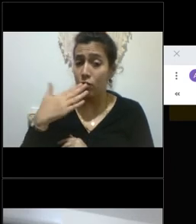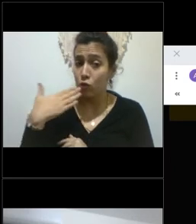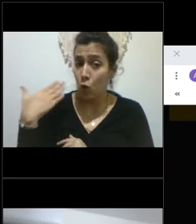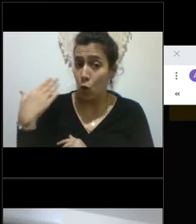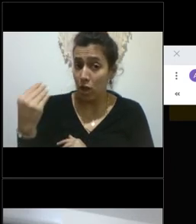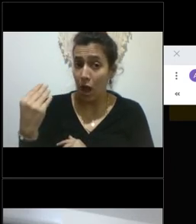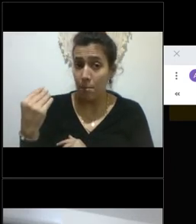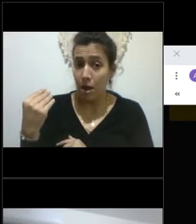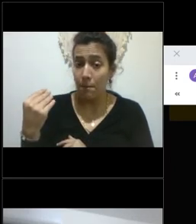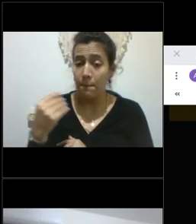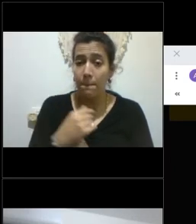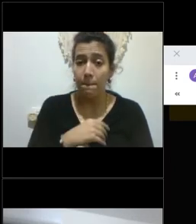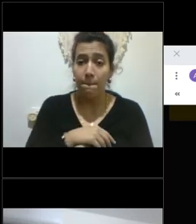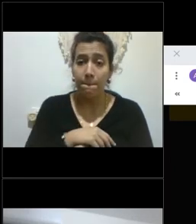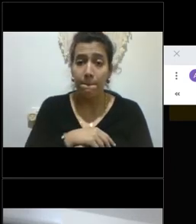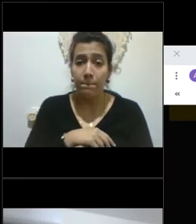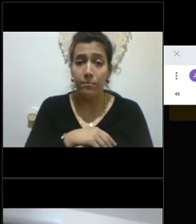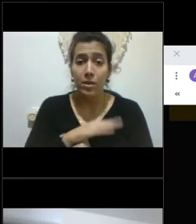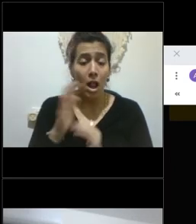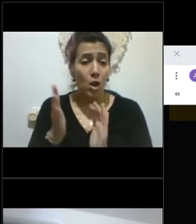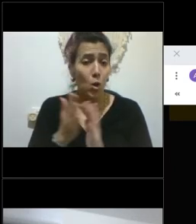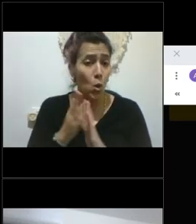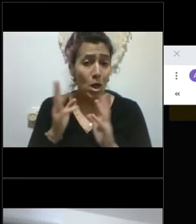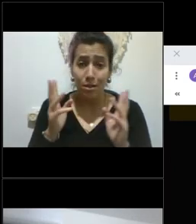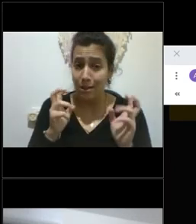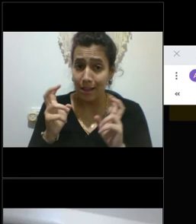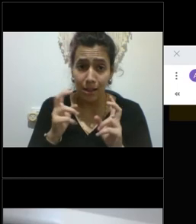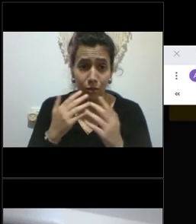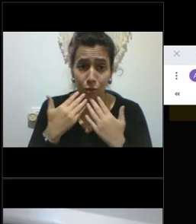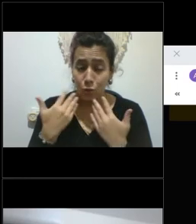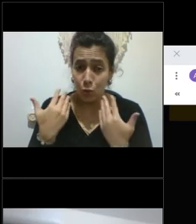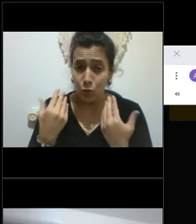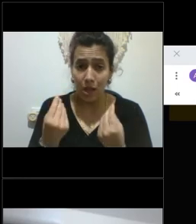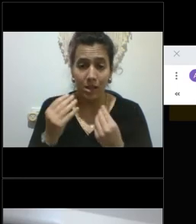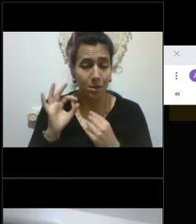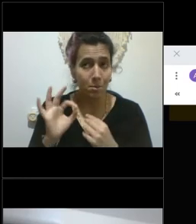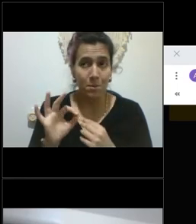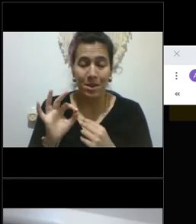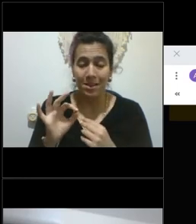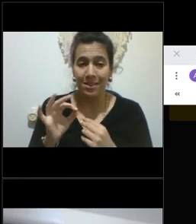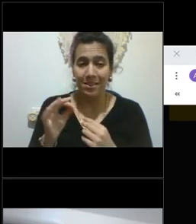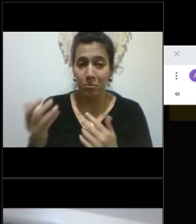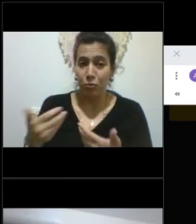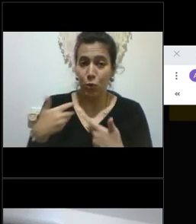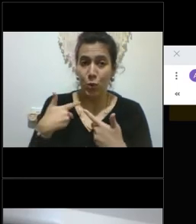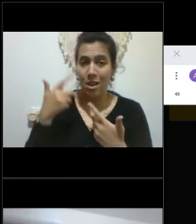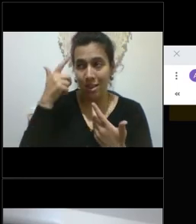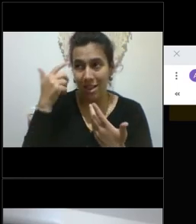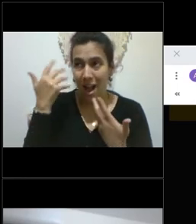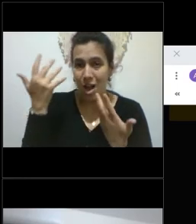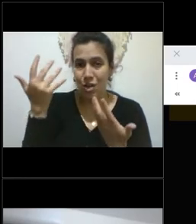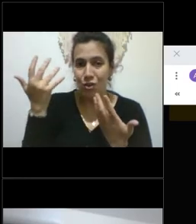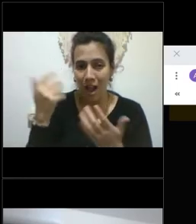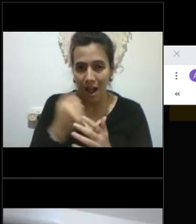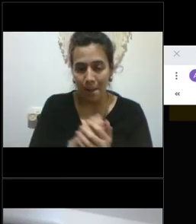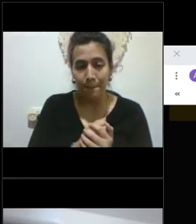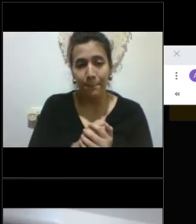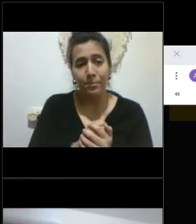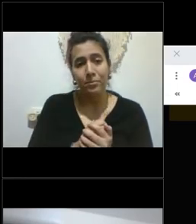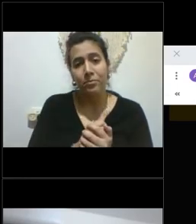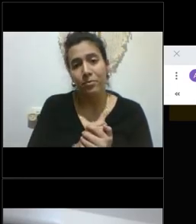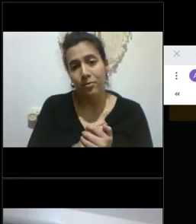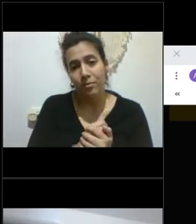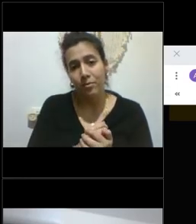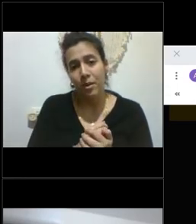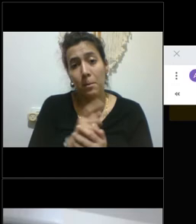לכם. תודה רבה לך על כל הידע. בהחלט מהווה השראה. אז מי